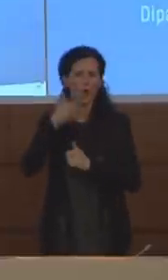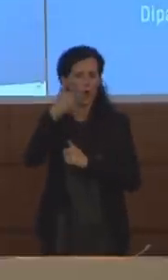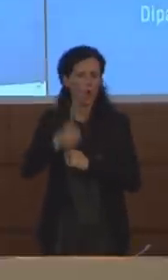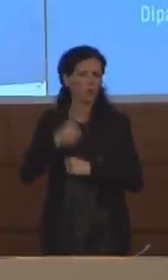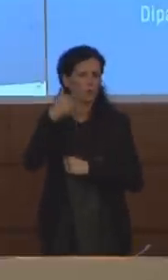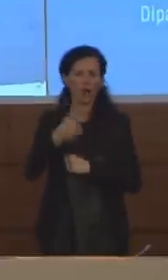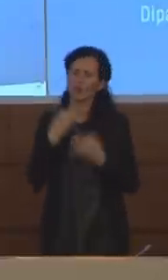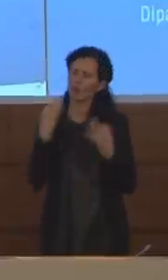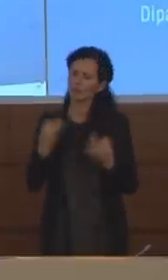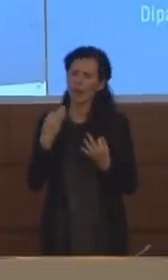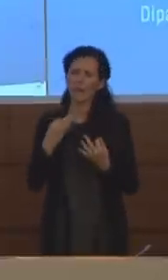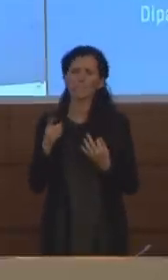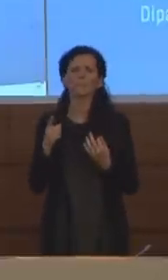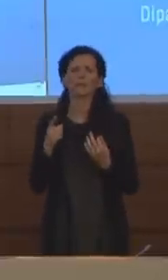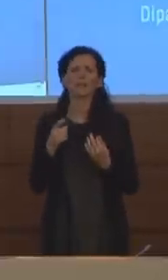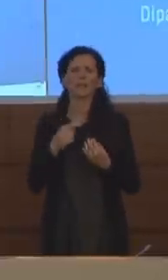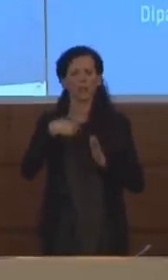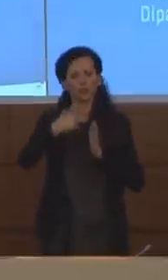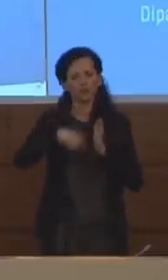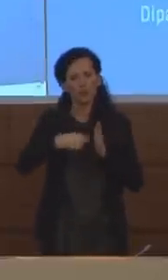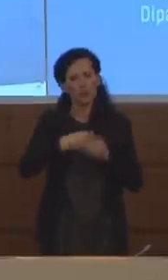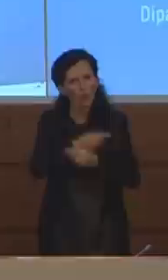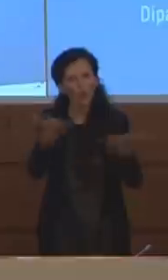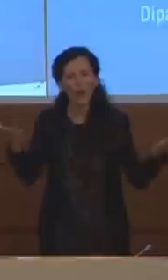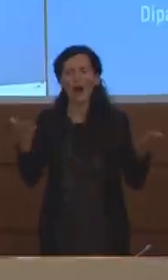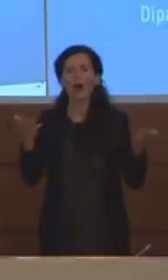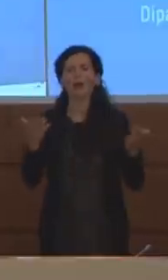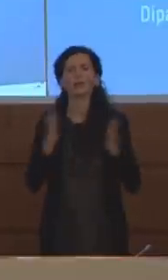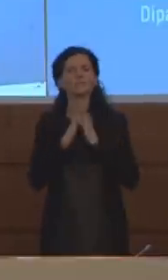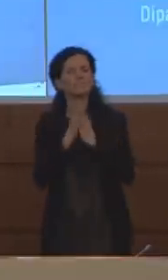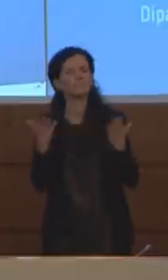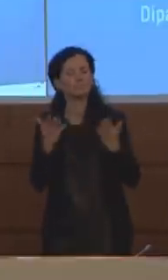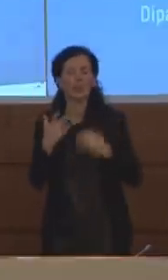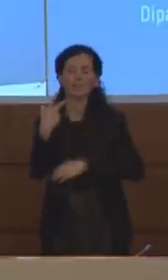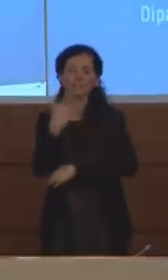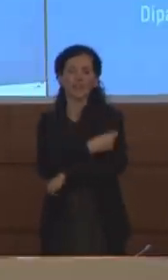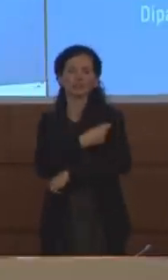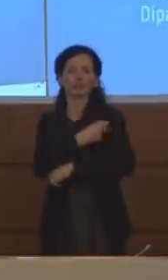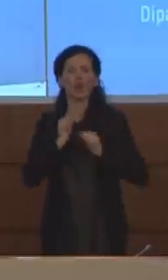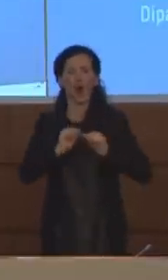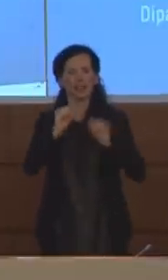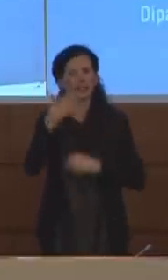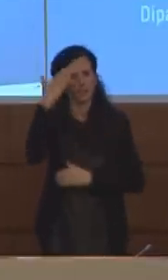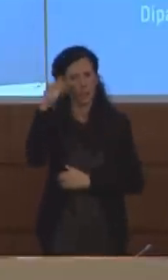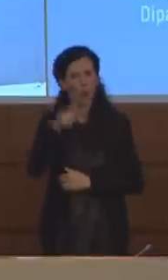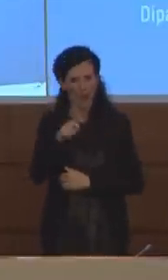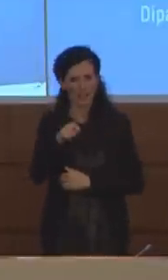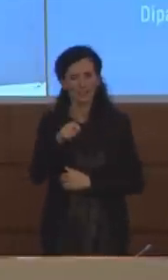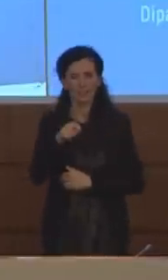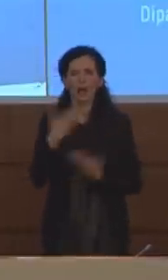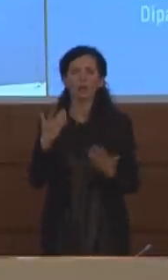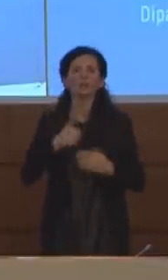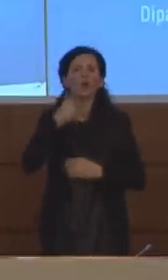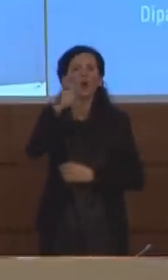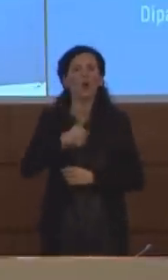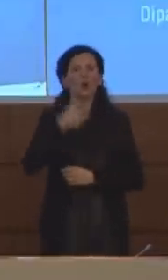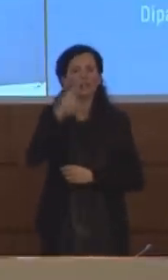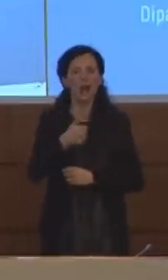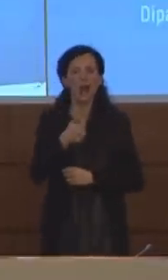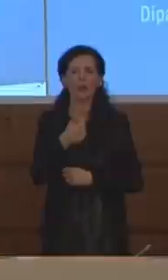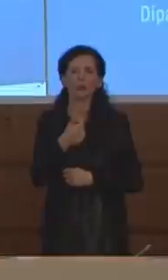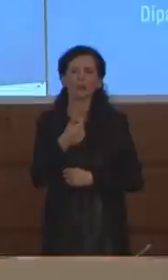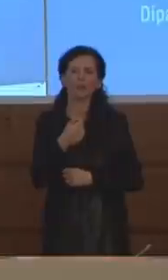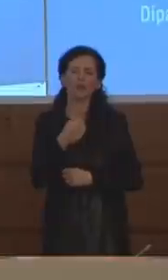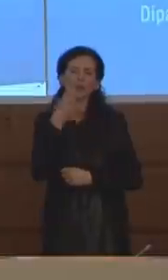raccomandare la vaccinazione antinfluenzale che diventa ancora più importante in quest anno quindi l'appello che ogni anno si fa alle persone sulla